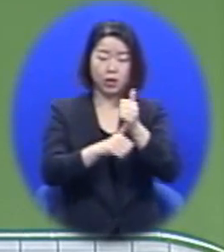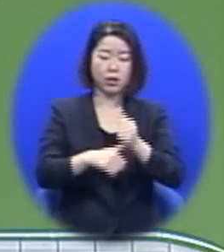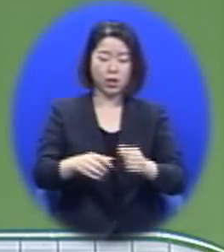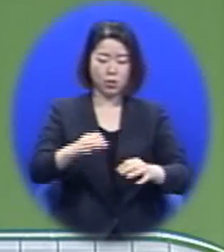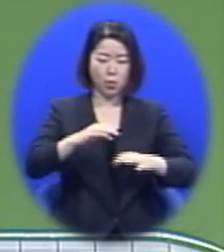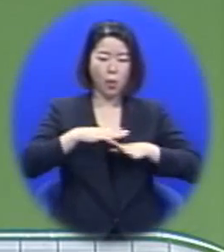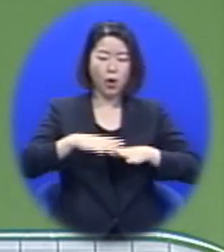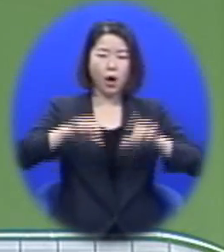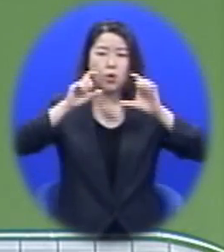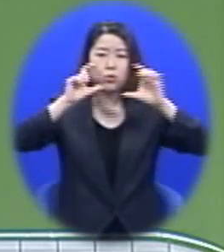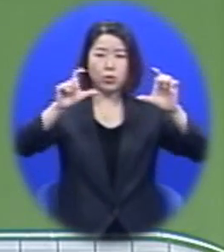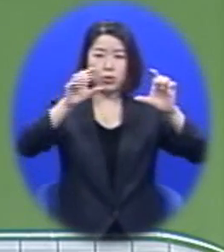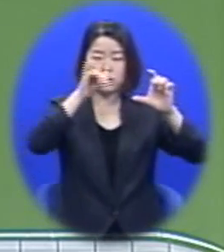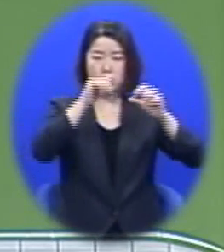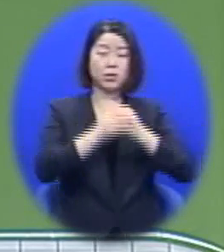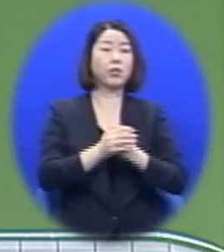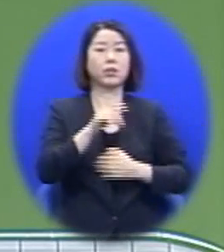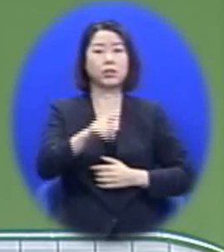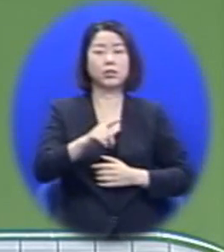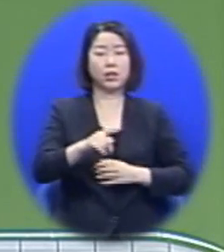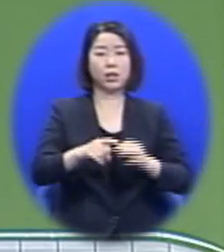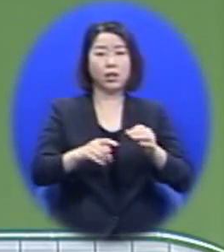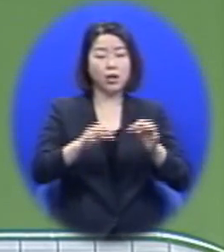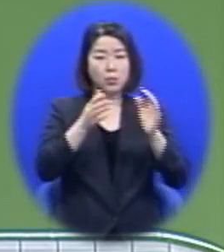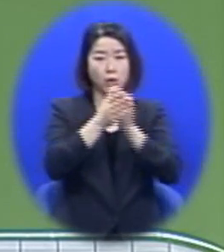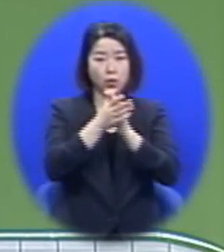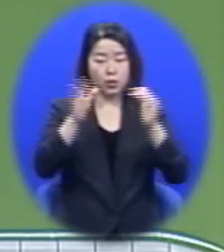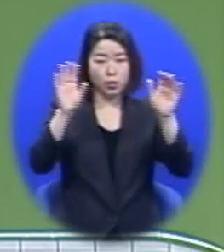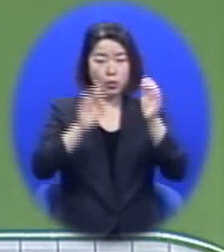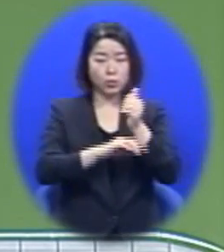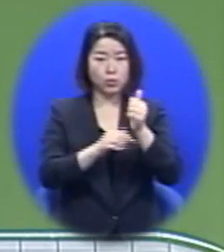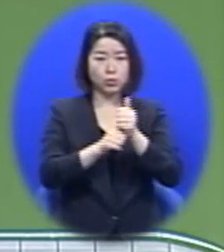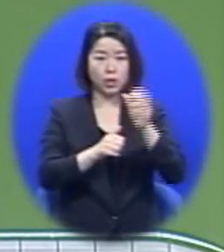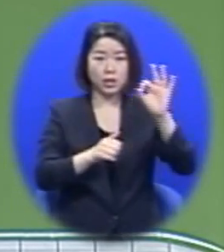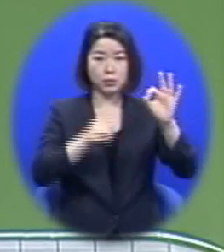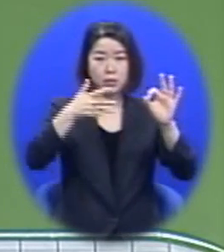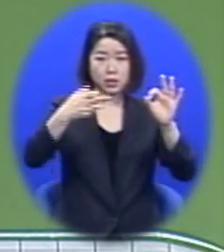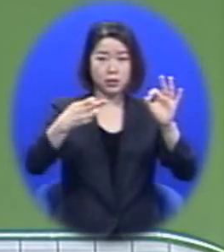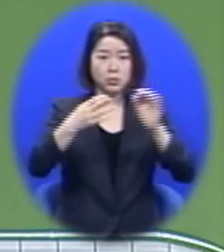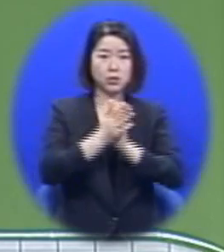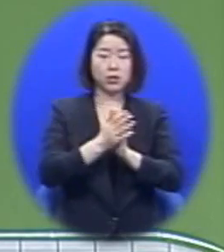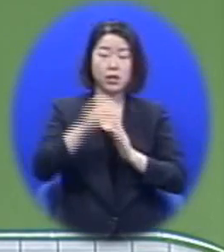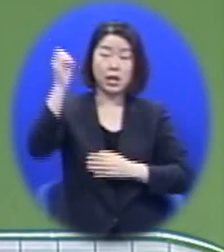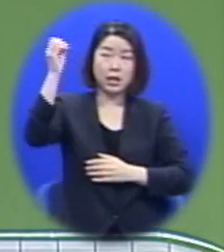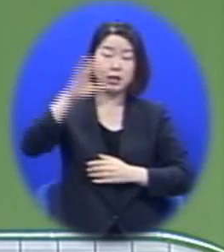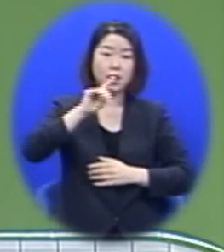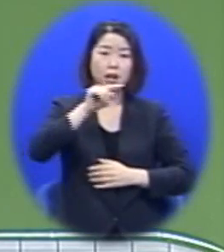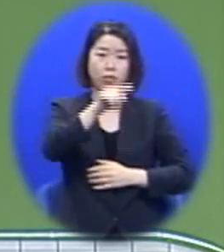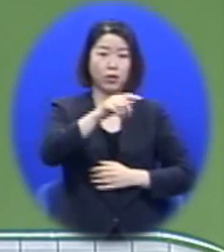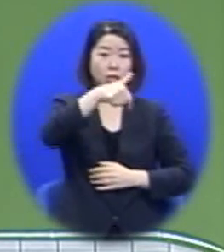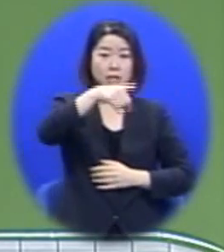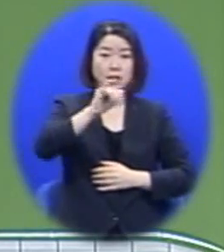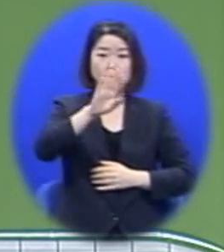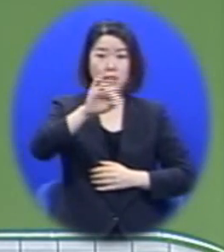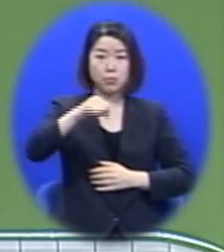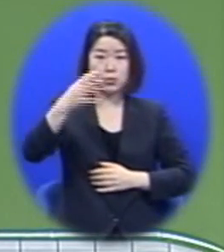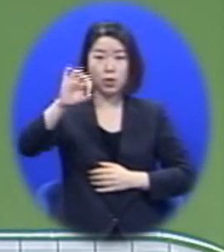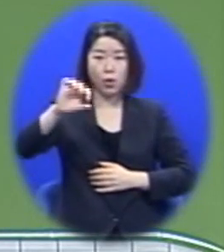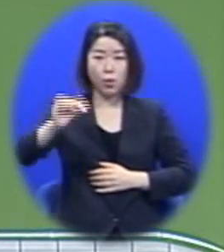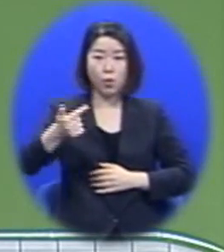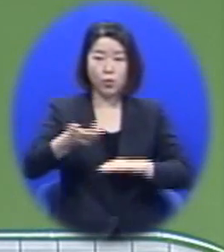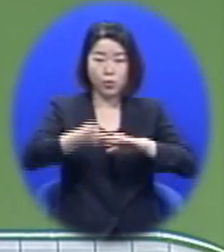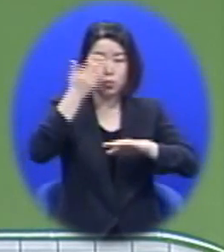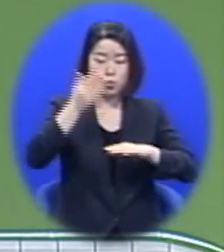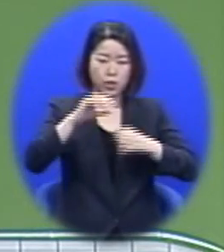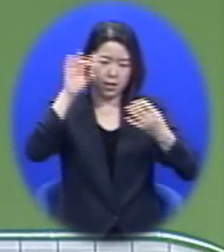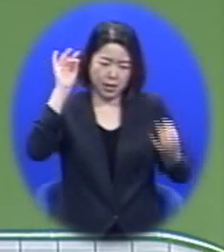선언을 합니다. 그게 여호수아 10장 12절입니다. 태양아, 너는 기브온 위에 머무르라.